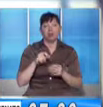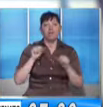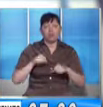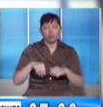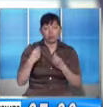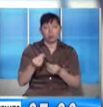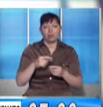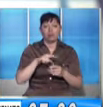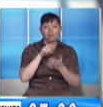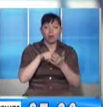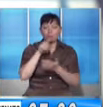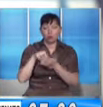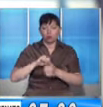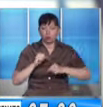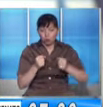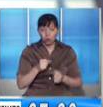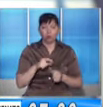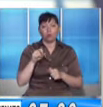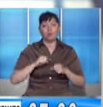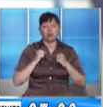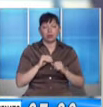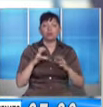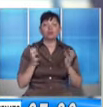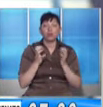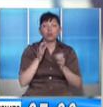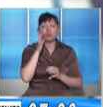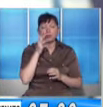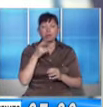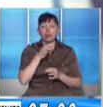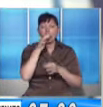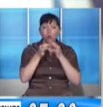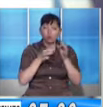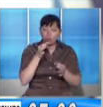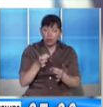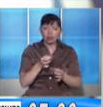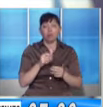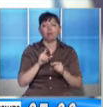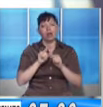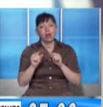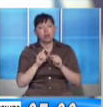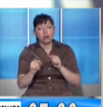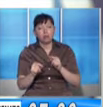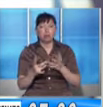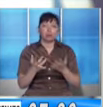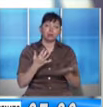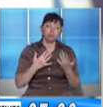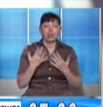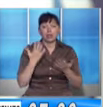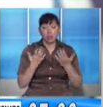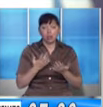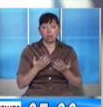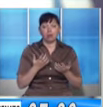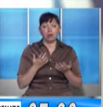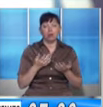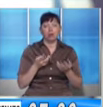să aveți grijă de timp ca să vă păstrați timp pentru a răspunde la acele întrebări, pentru replici, așa că dacă ați rămas